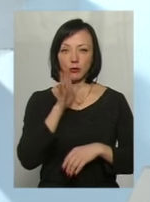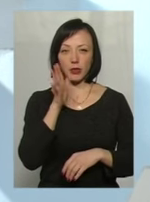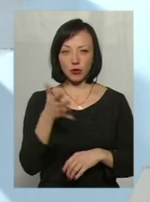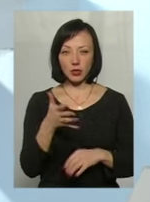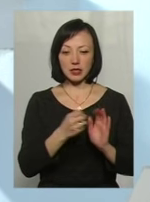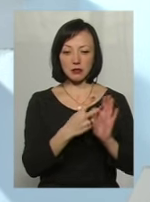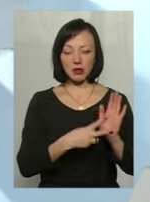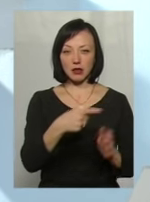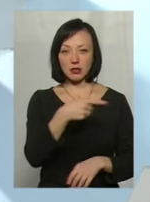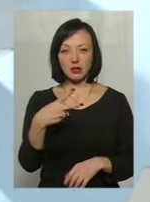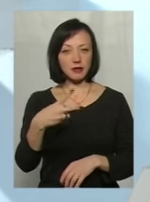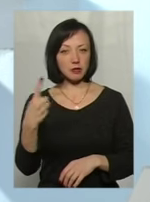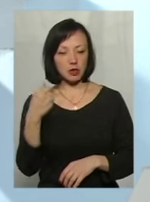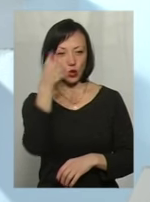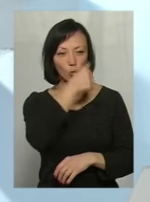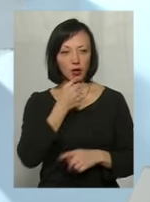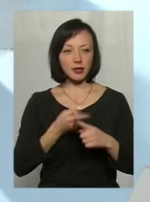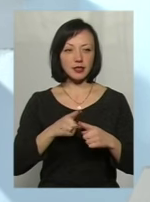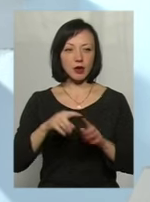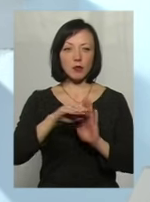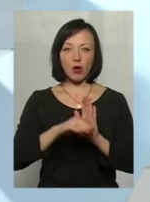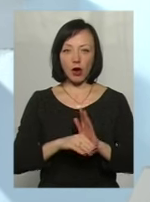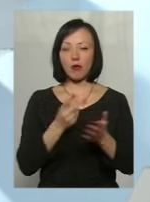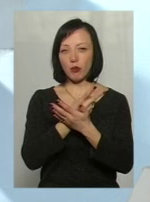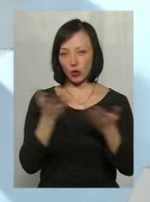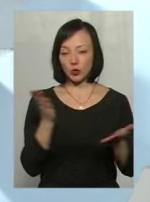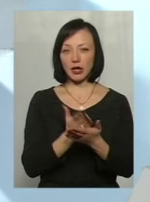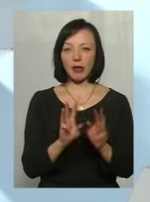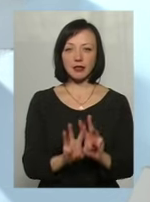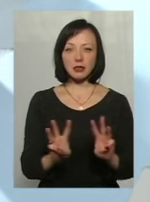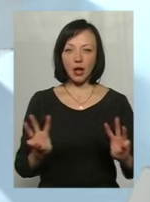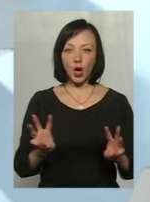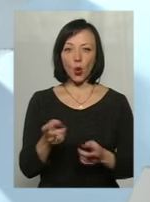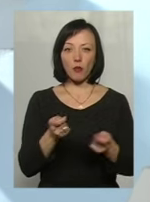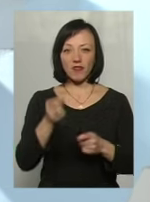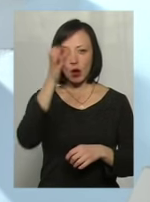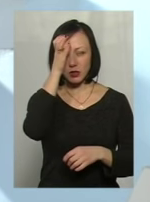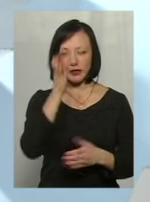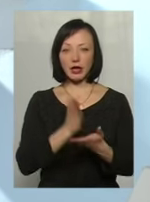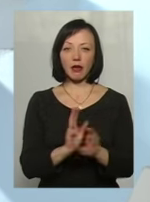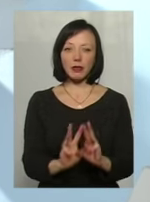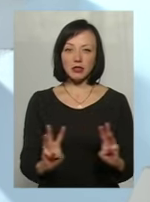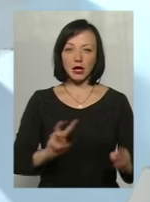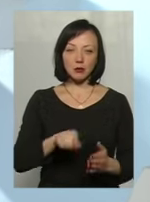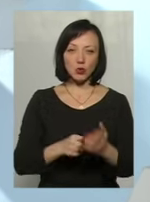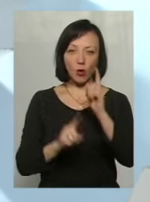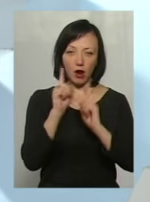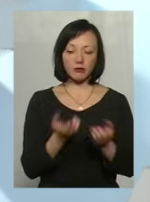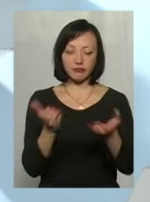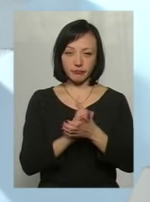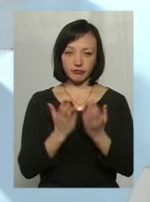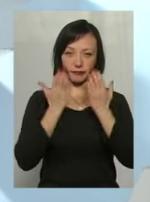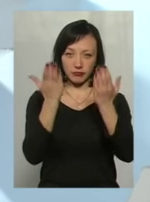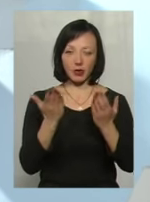на 17-21 роки. Цією програмою вона оприлюднена, є як на сайті управління освіти, так і на сайті міської ради, де можна ознайомитися з цілим